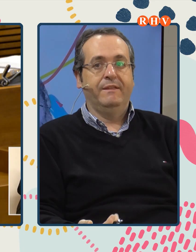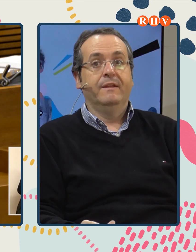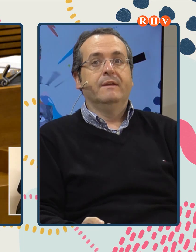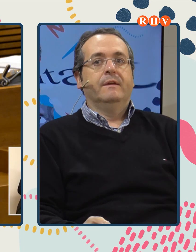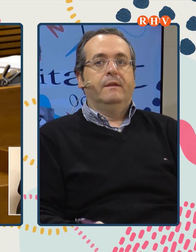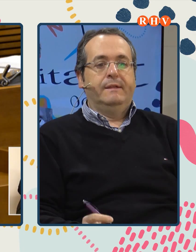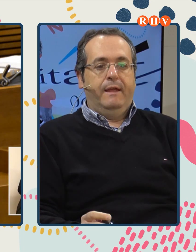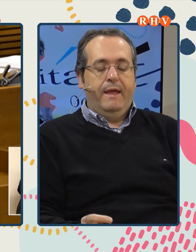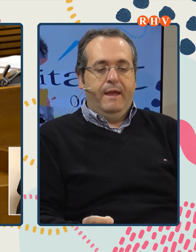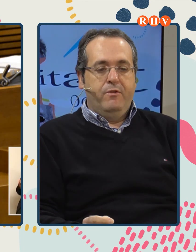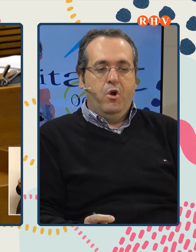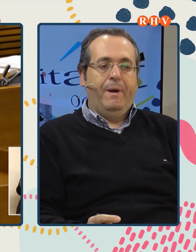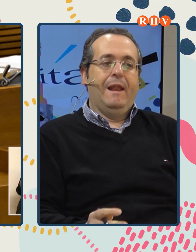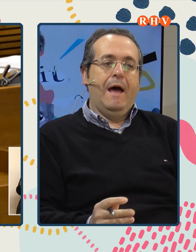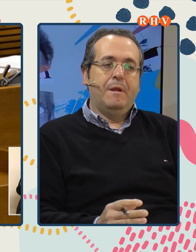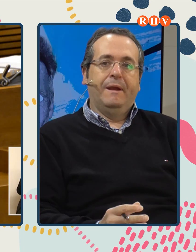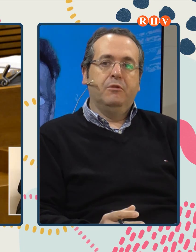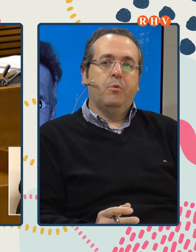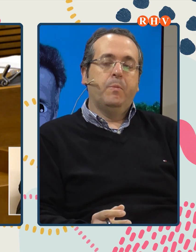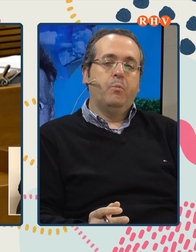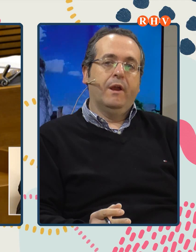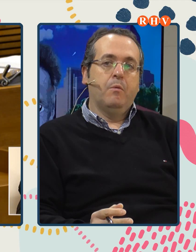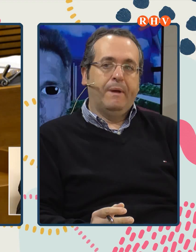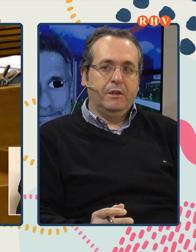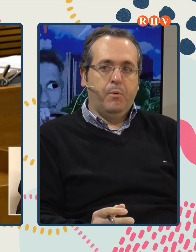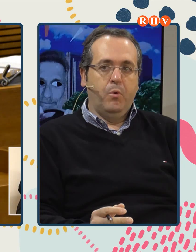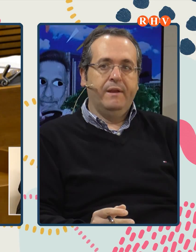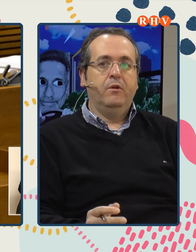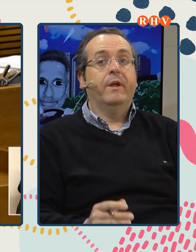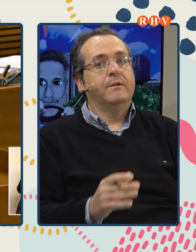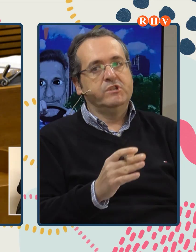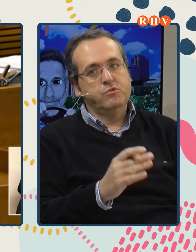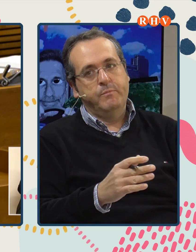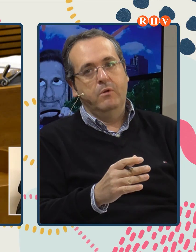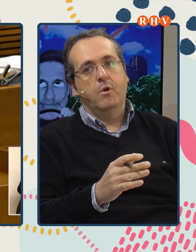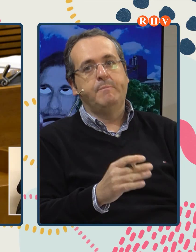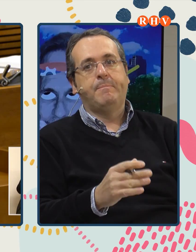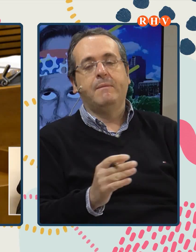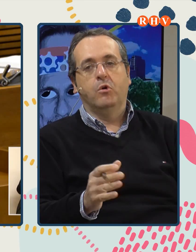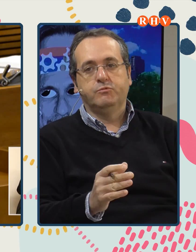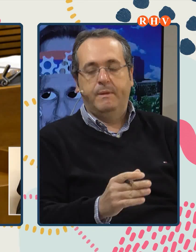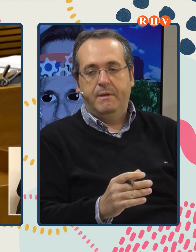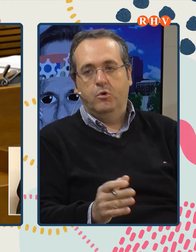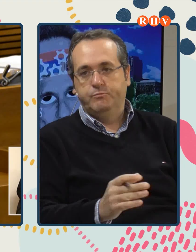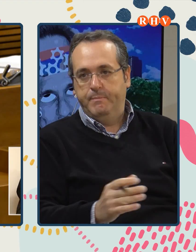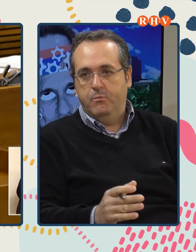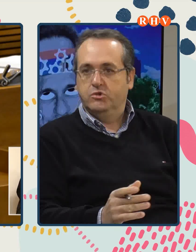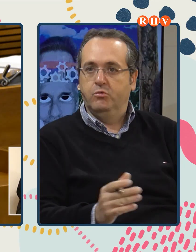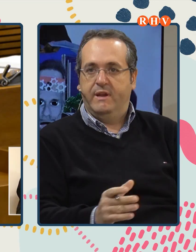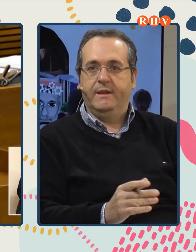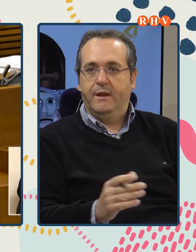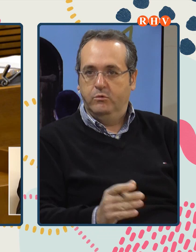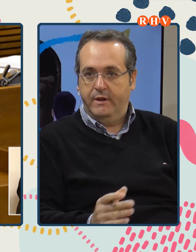Socialista és a dir, no parla amb el Partit Popular com a Partit Popular, sinó és que vostè és un govern PP-Vox, PP-Vox,